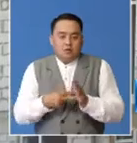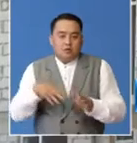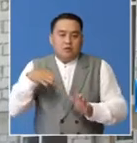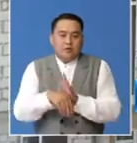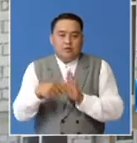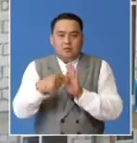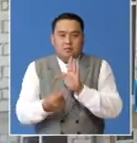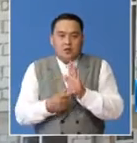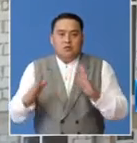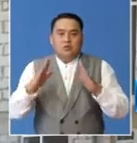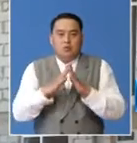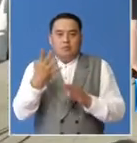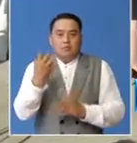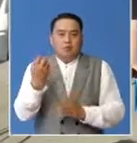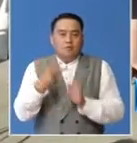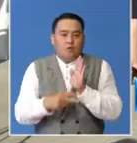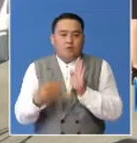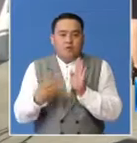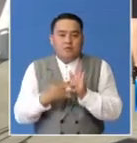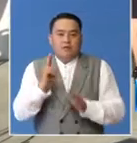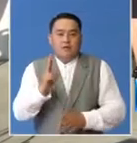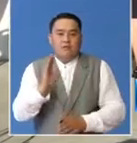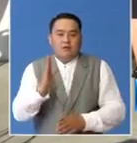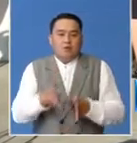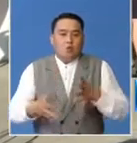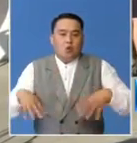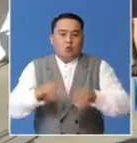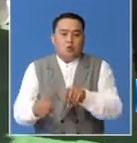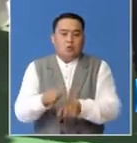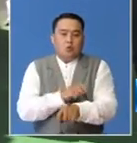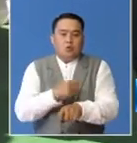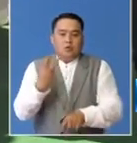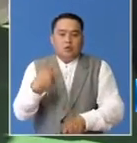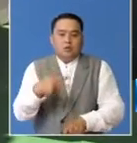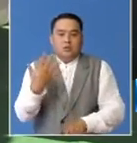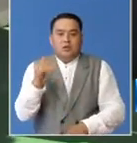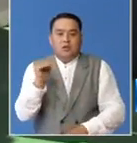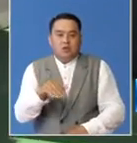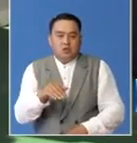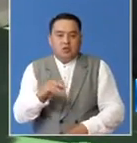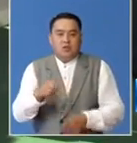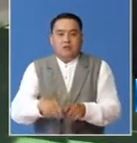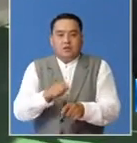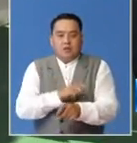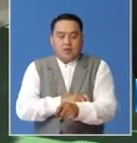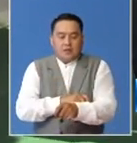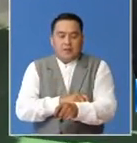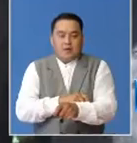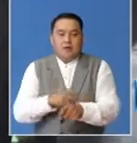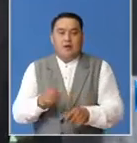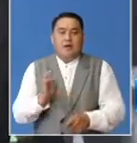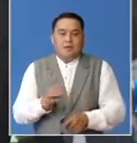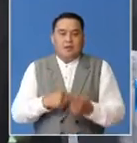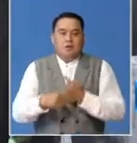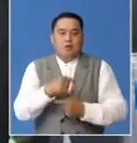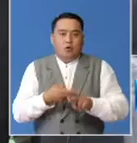ввести 17 домов на 589 квартир общей площадью более 35 тысяч квадратных метров коммерческого